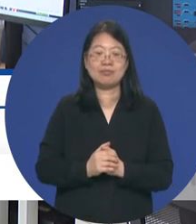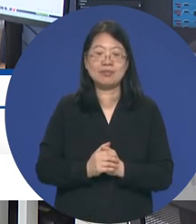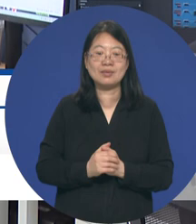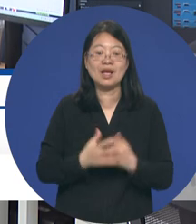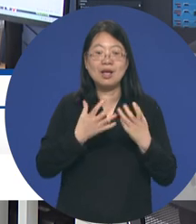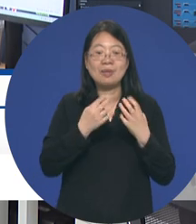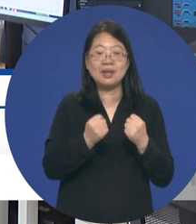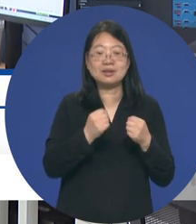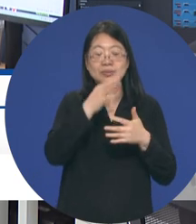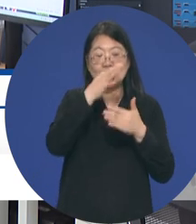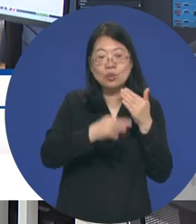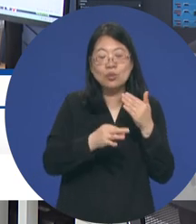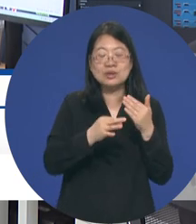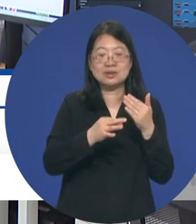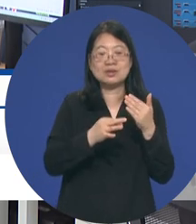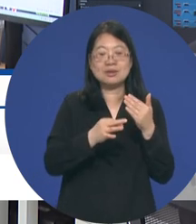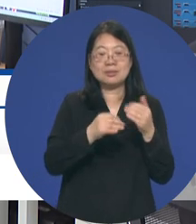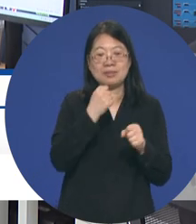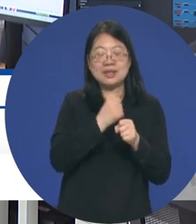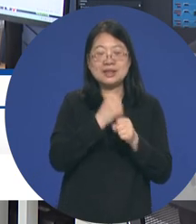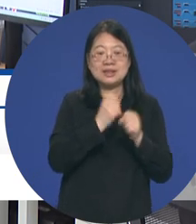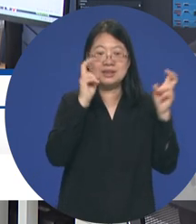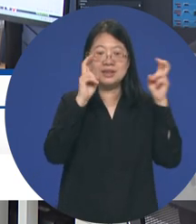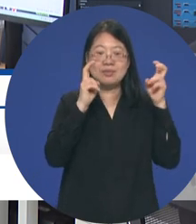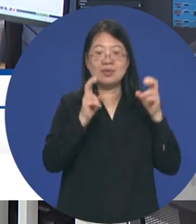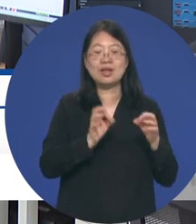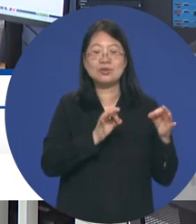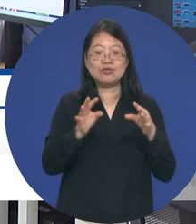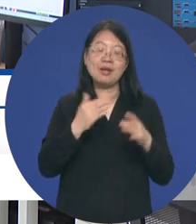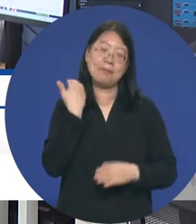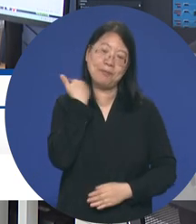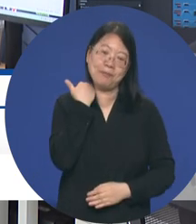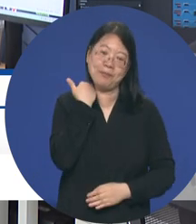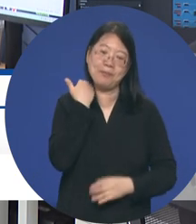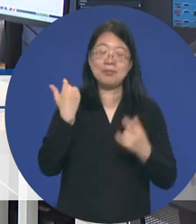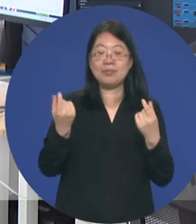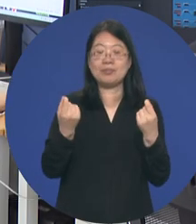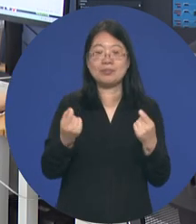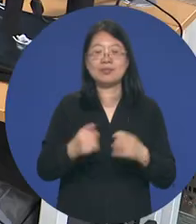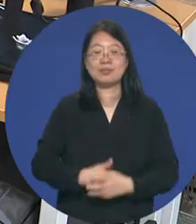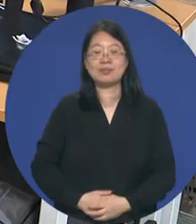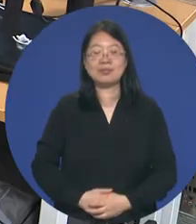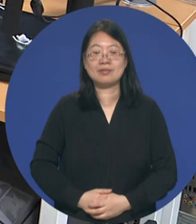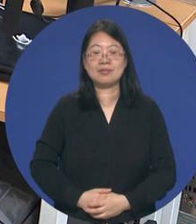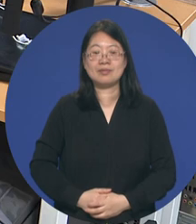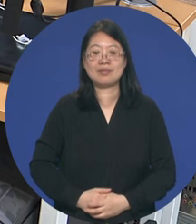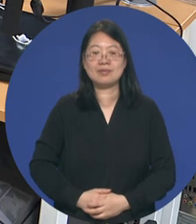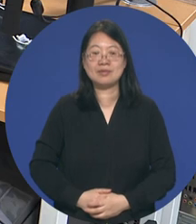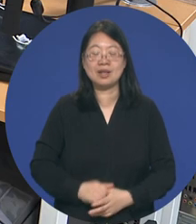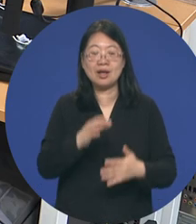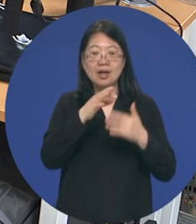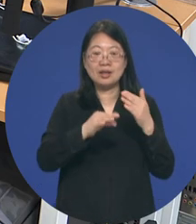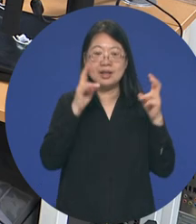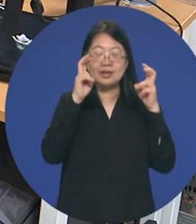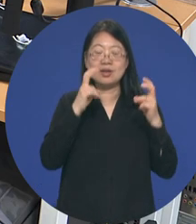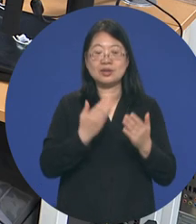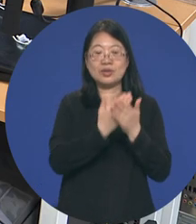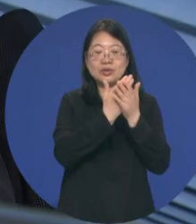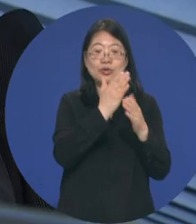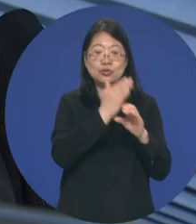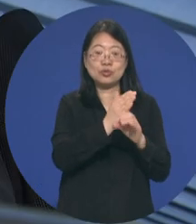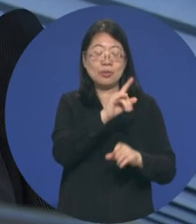사실은 많은 콘텐츠 기업들이 좀 투자 사각에 놓여 있지 않나라고 보고 있습니다 컨텐츠 기업 성장의